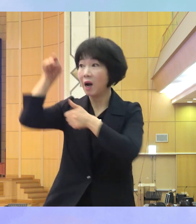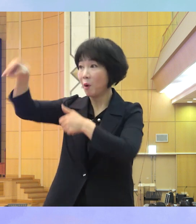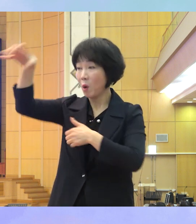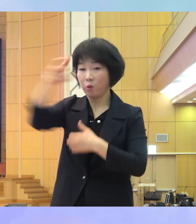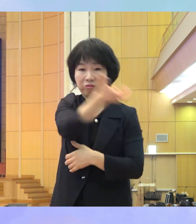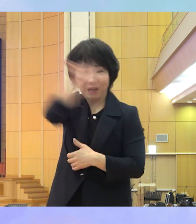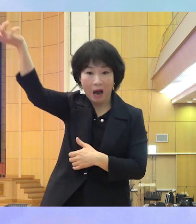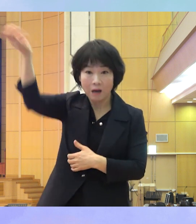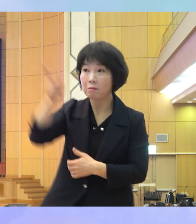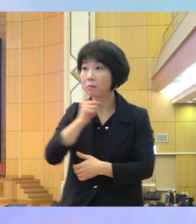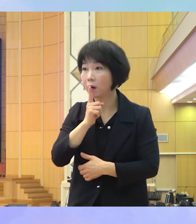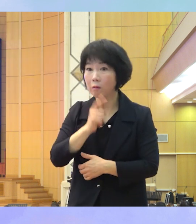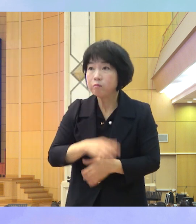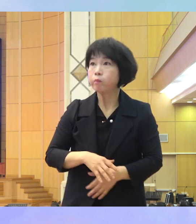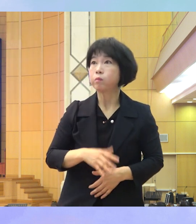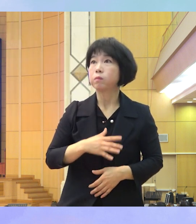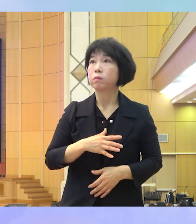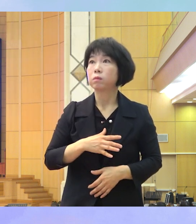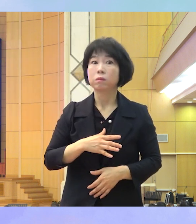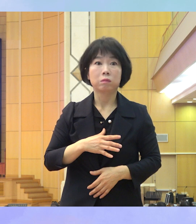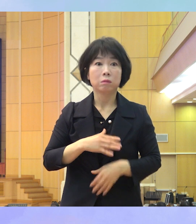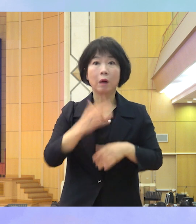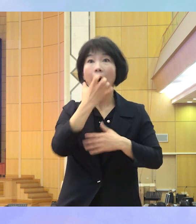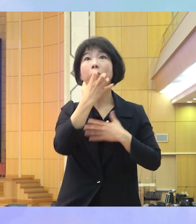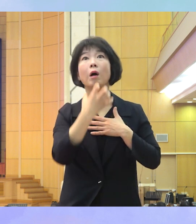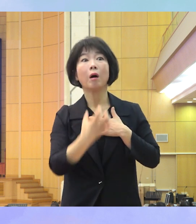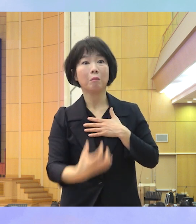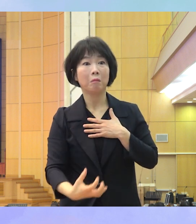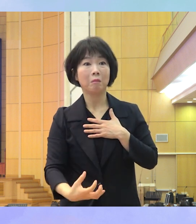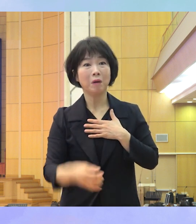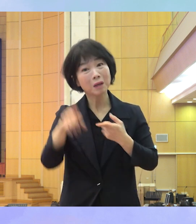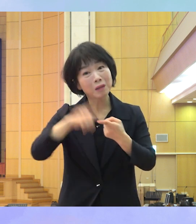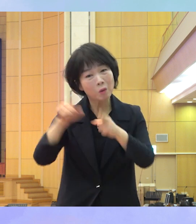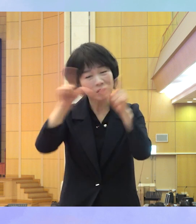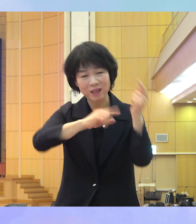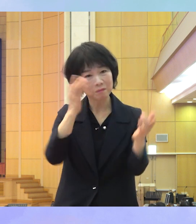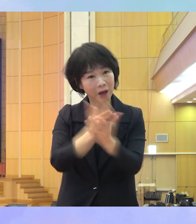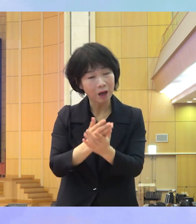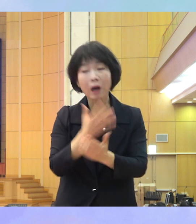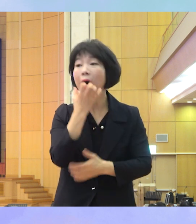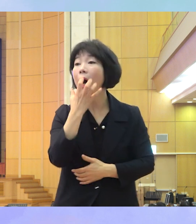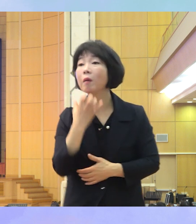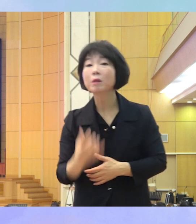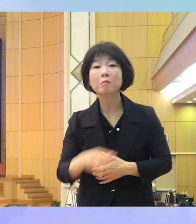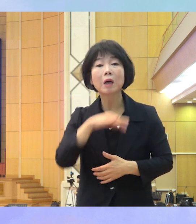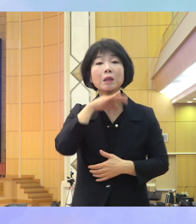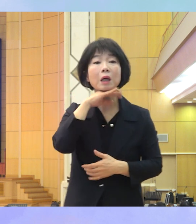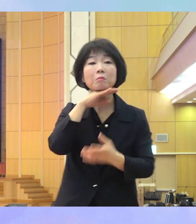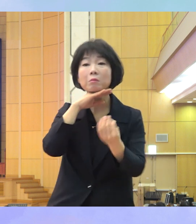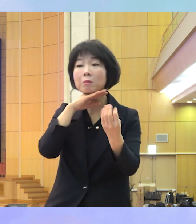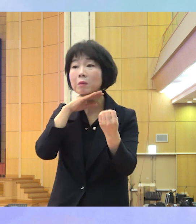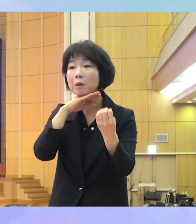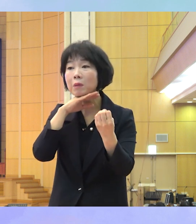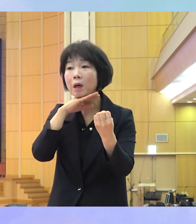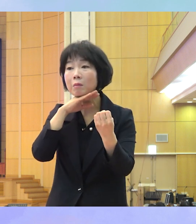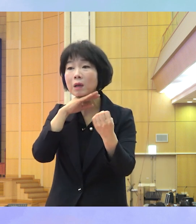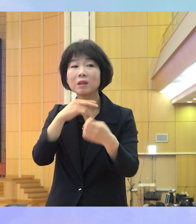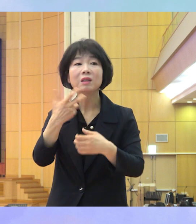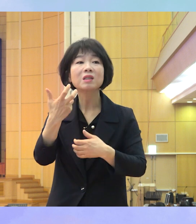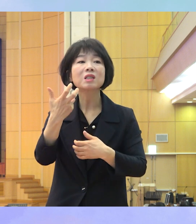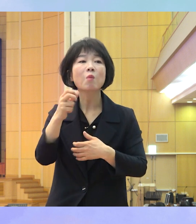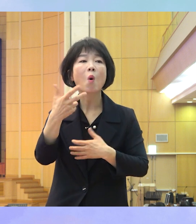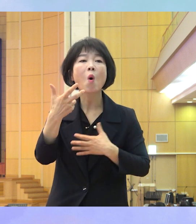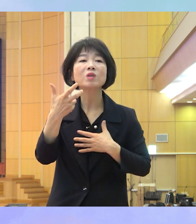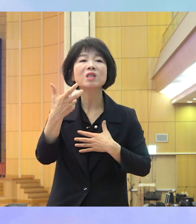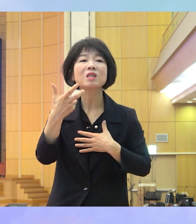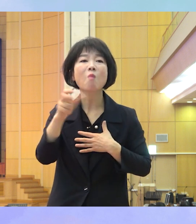가라 그랬어요. 사실 그 당시에 아브라함은 나이가 75세입니다. 젊었을